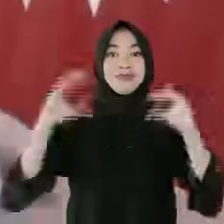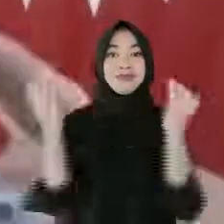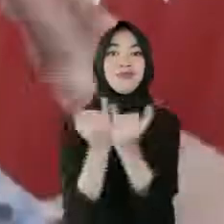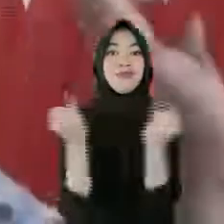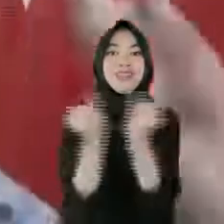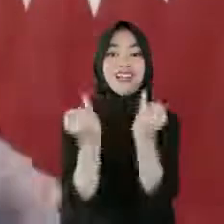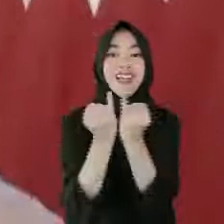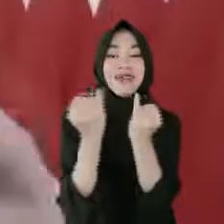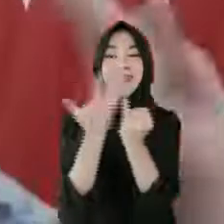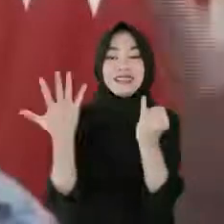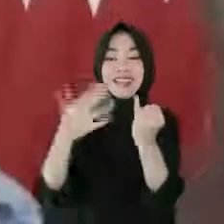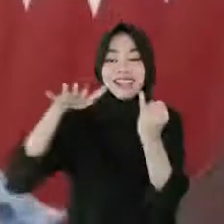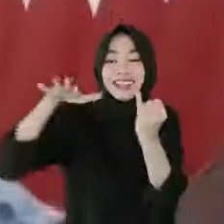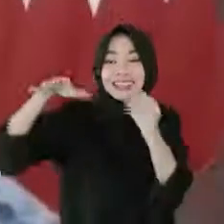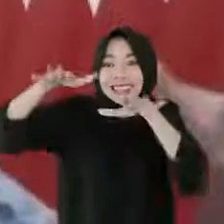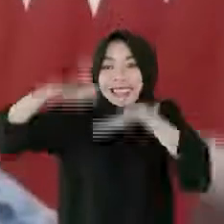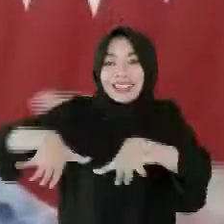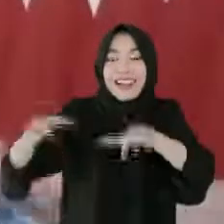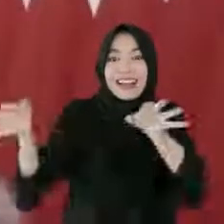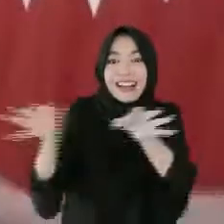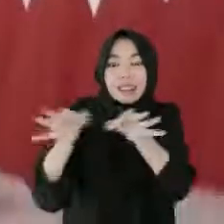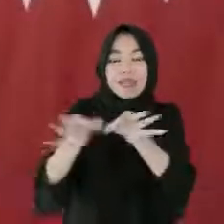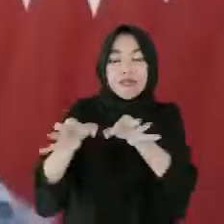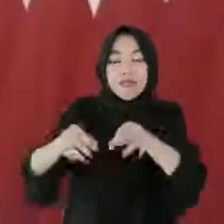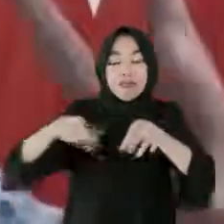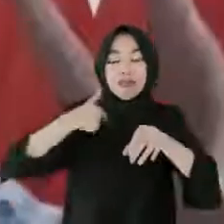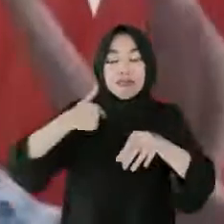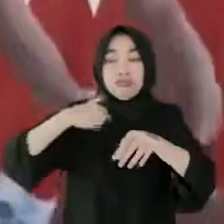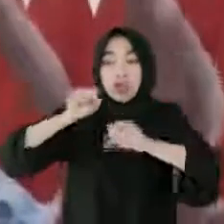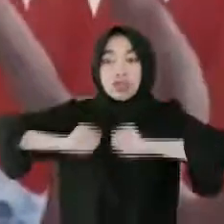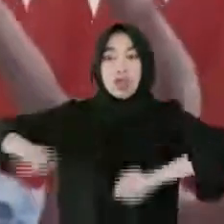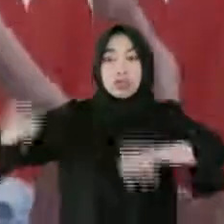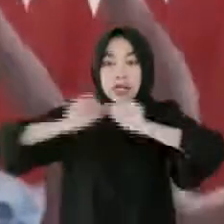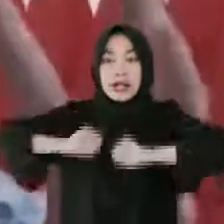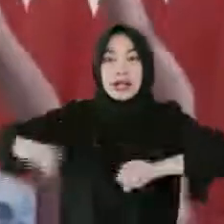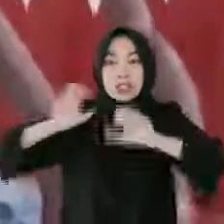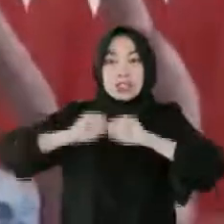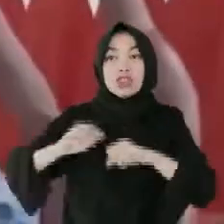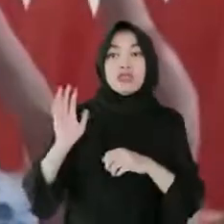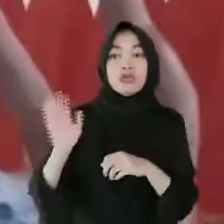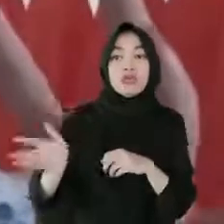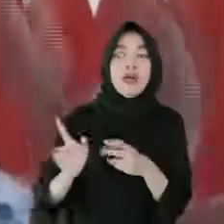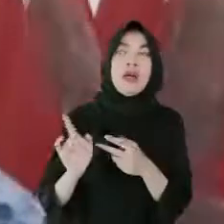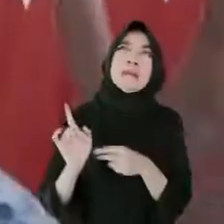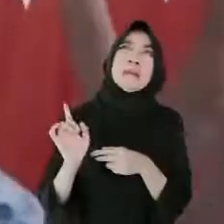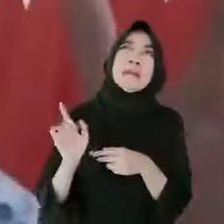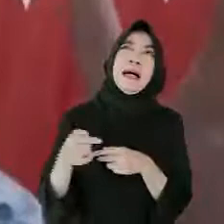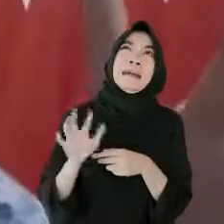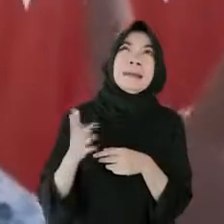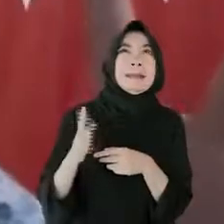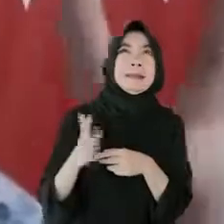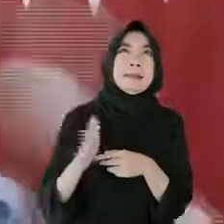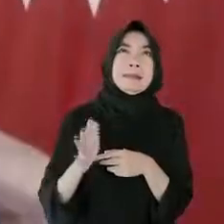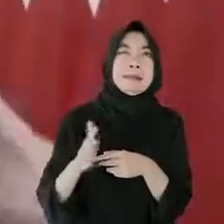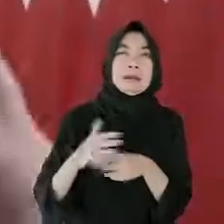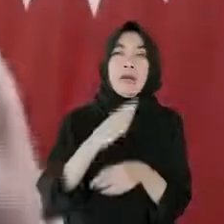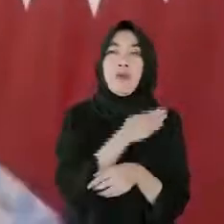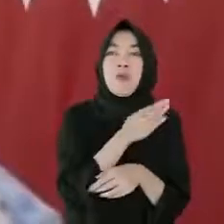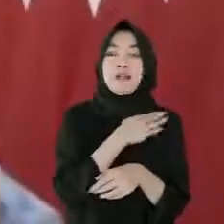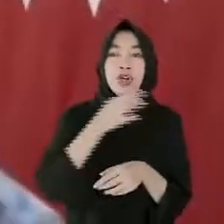tetap perubahan perilaku juga diturunkan ya baterai setiap kabupaten kota tuh ada sekitar 50 orang